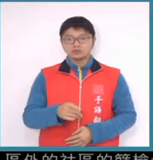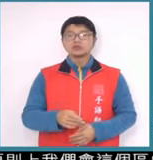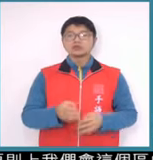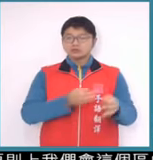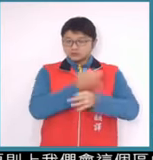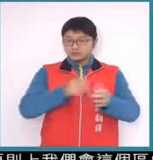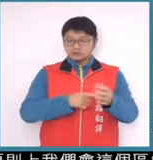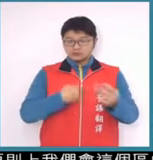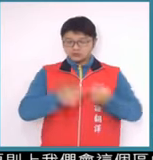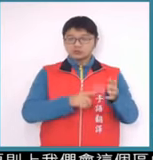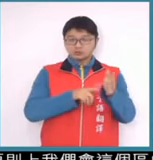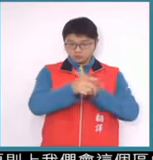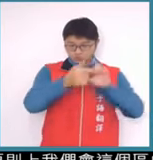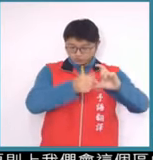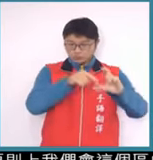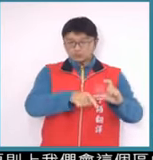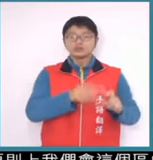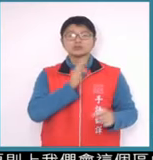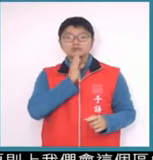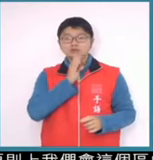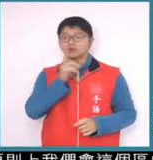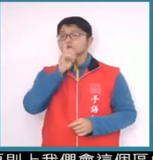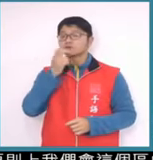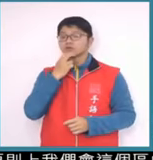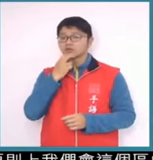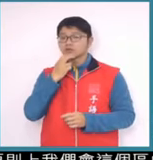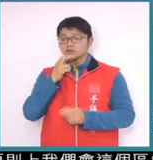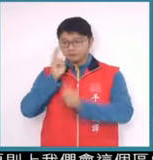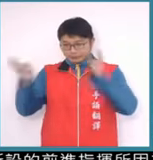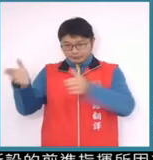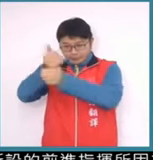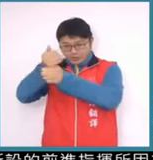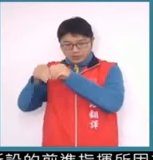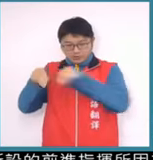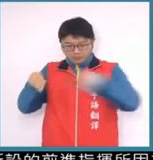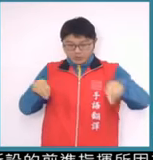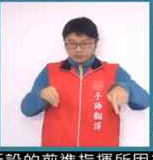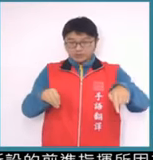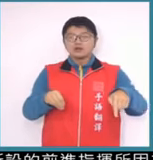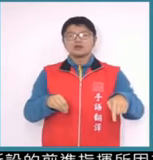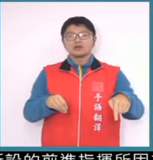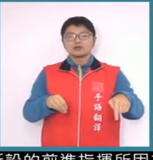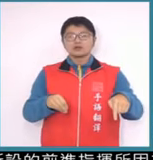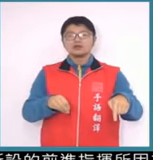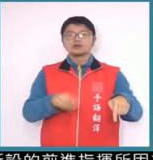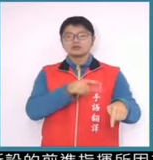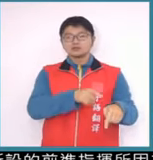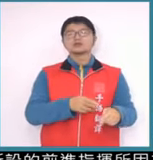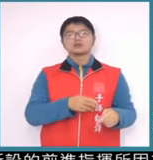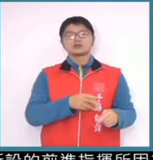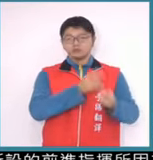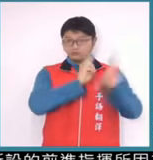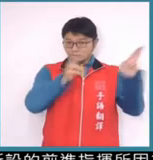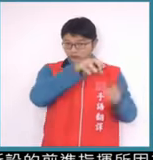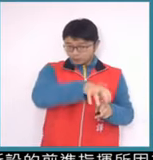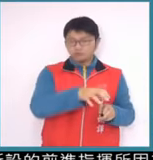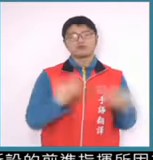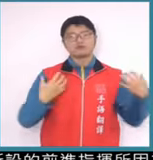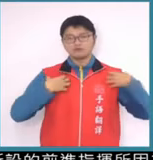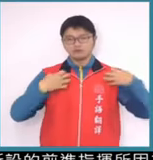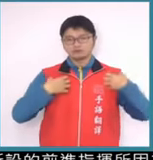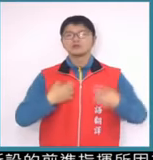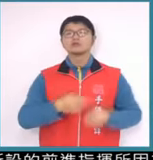所设的前进指挥所因为它是机场的范围，由他们来负责主导，我们来协助，那区